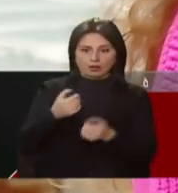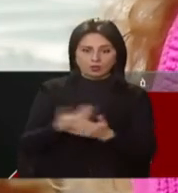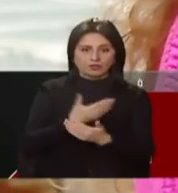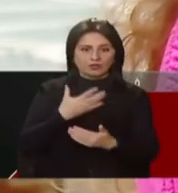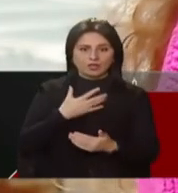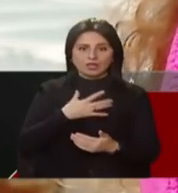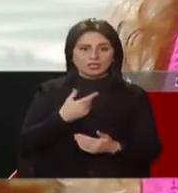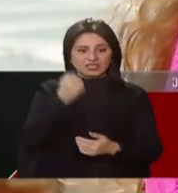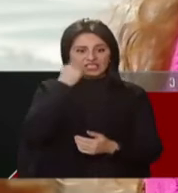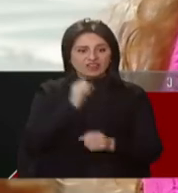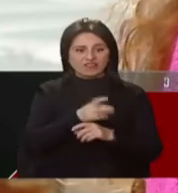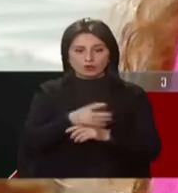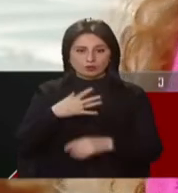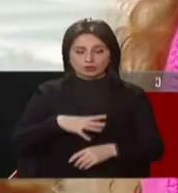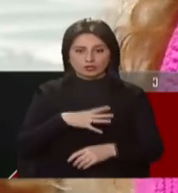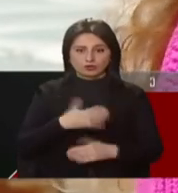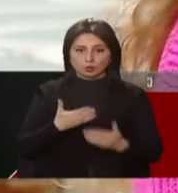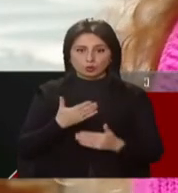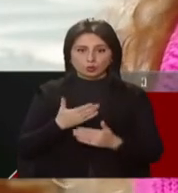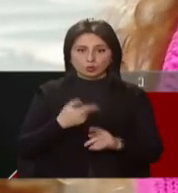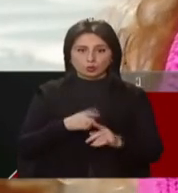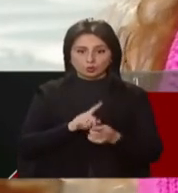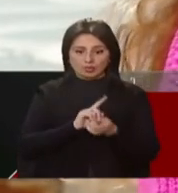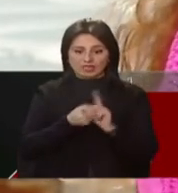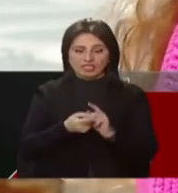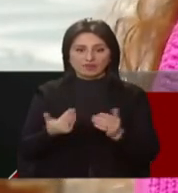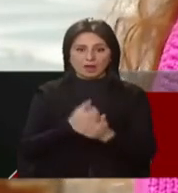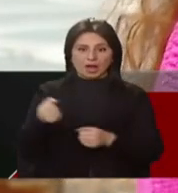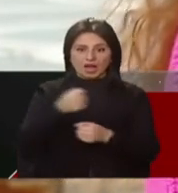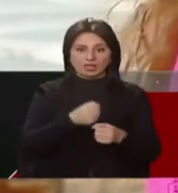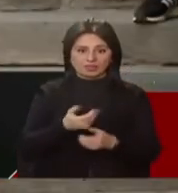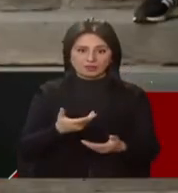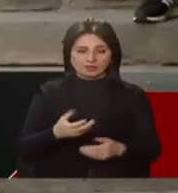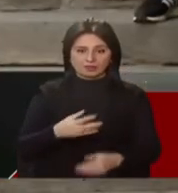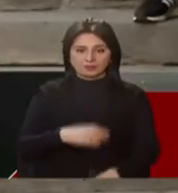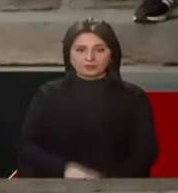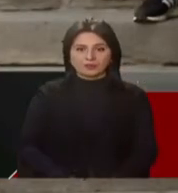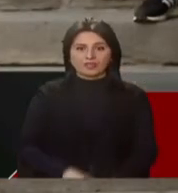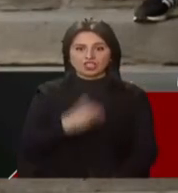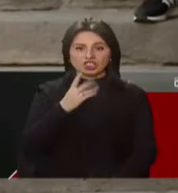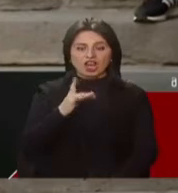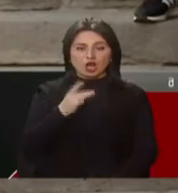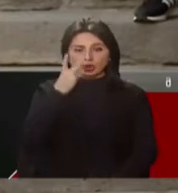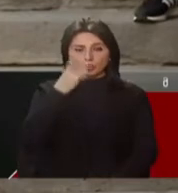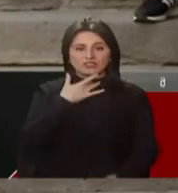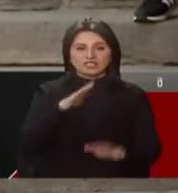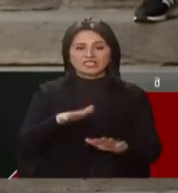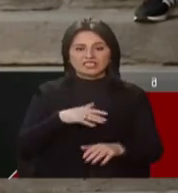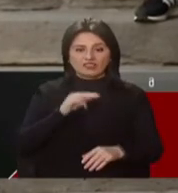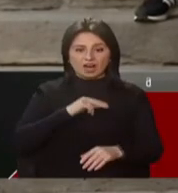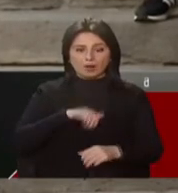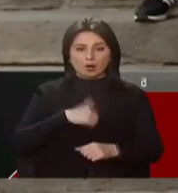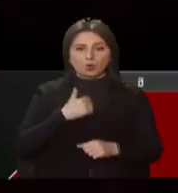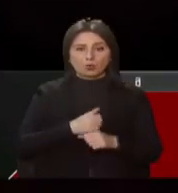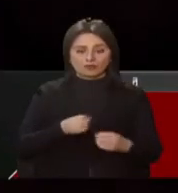რატო უნდა წავიდნენ ძველი თანამშრომლები, თუ ნაცვლდებიან ახლებით თავისი პარტიიდან? Შეროზიას რუსთავის საკრებულოს აპარატის